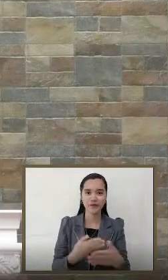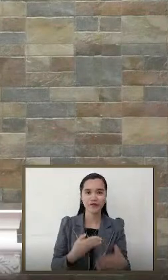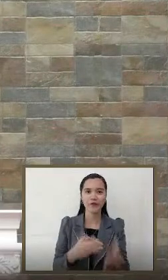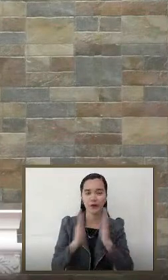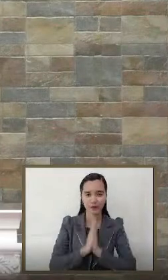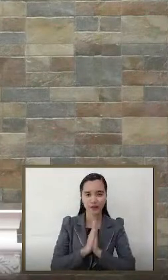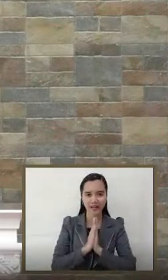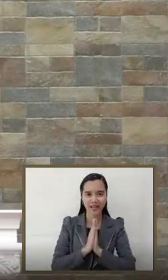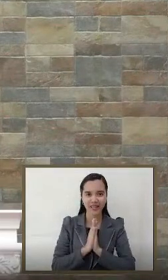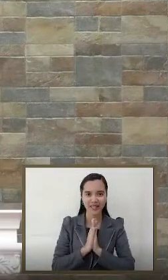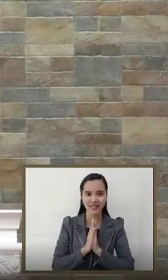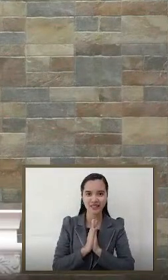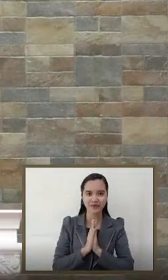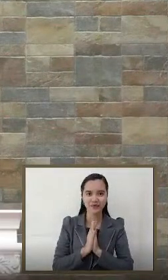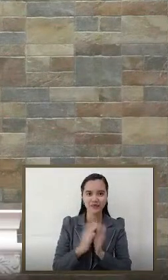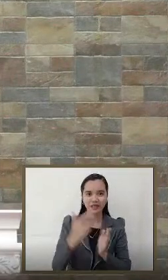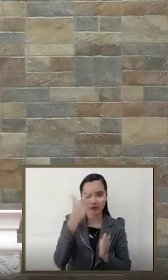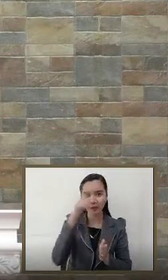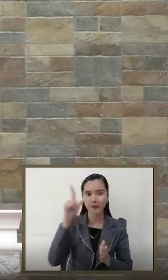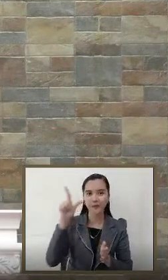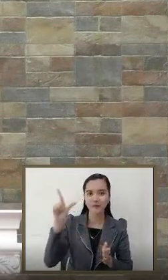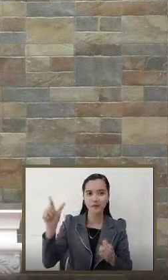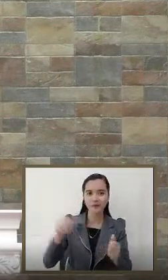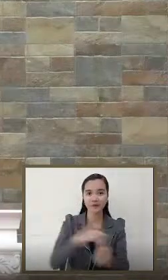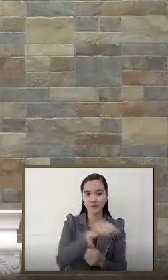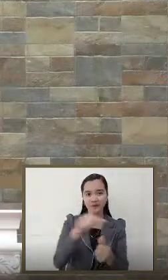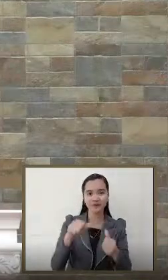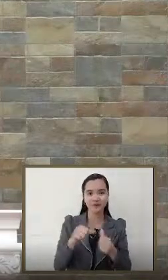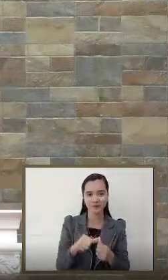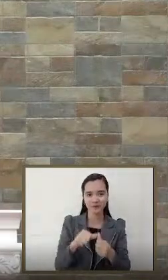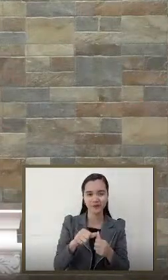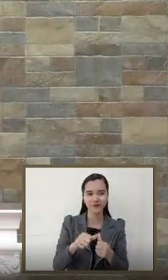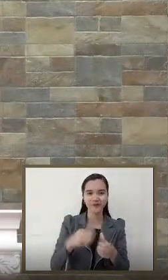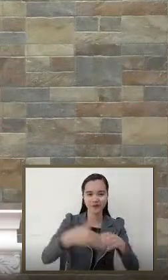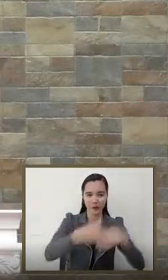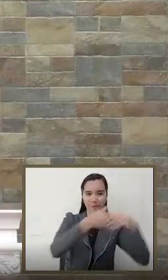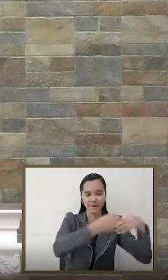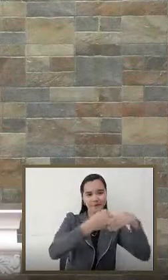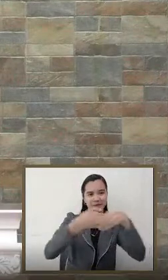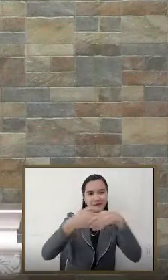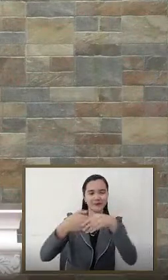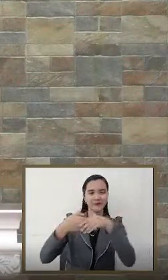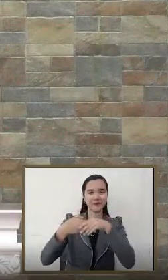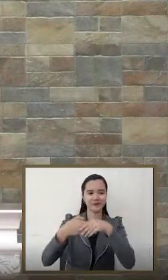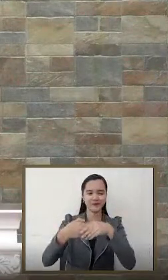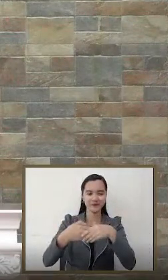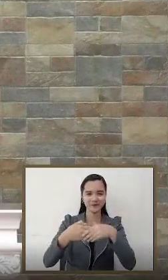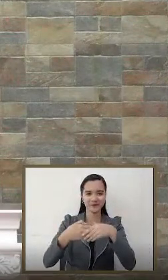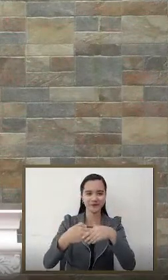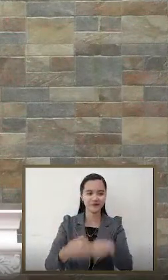prayer, why don't you just look around and kamay-kamay muna. At this time,